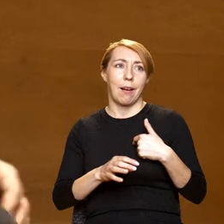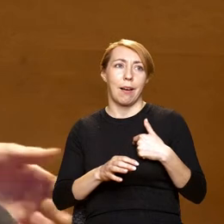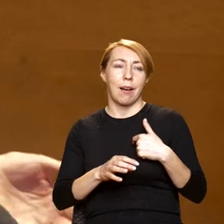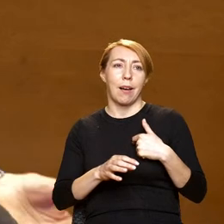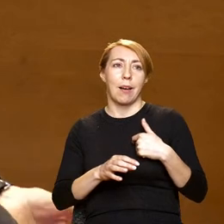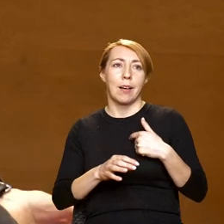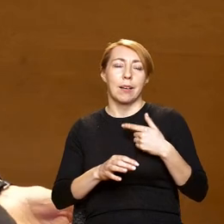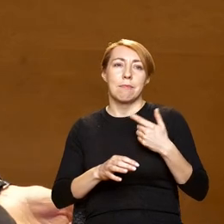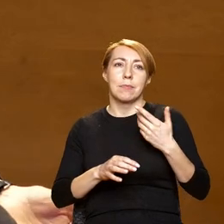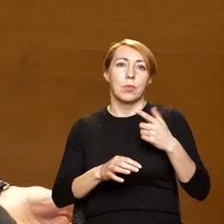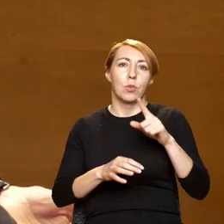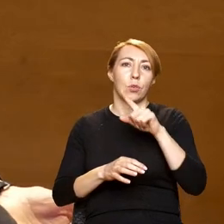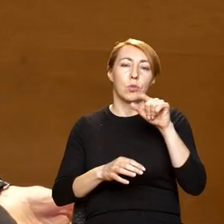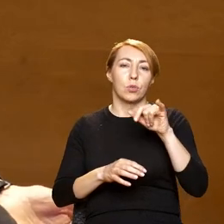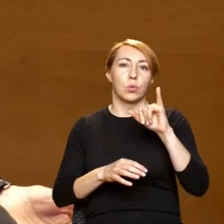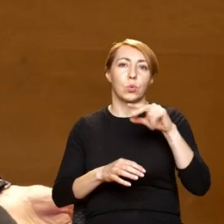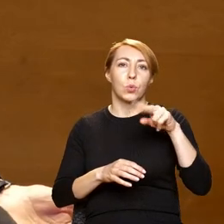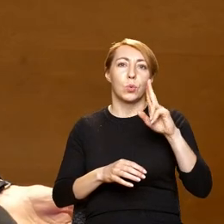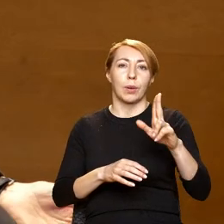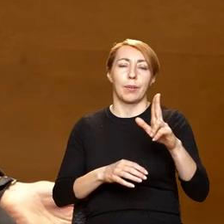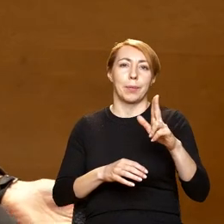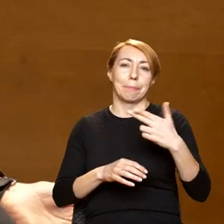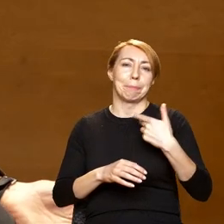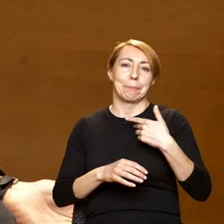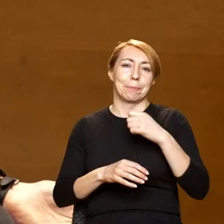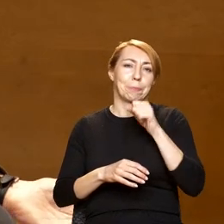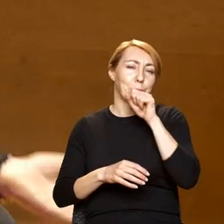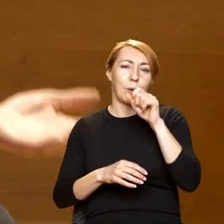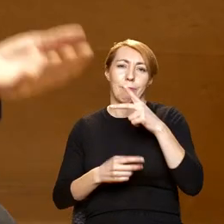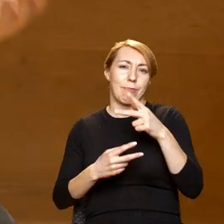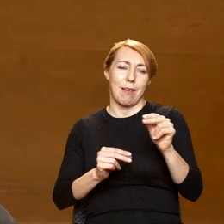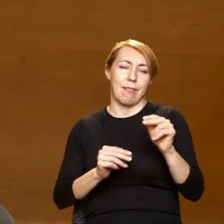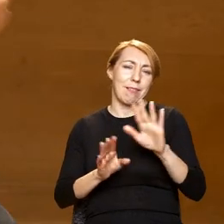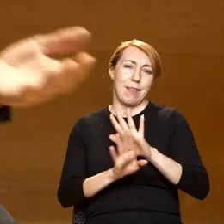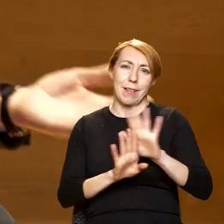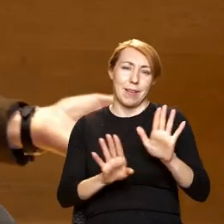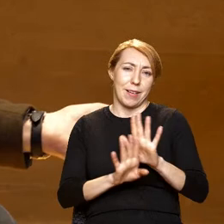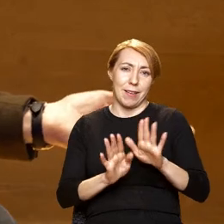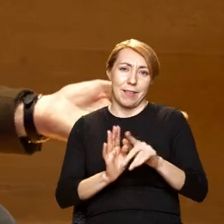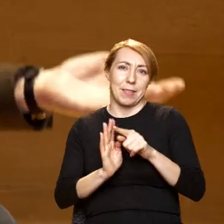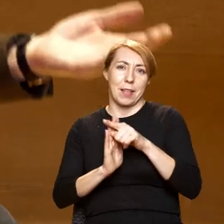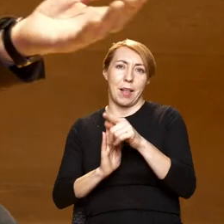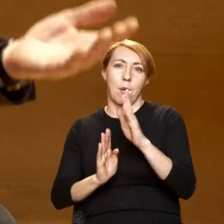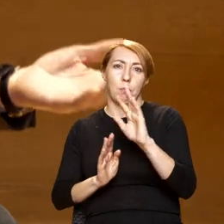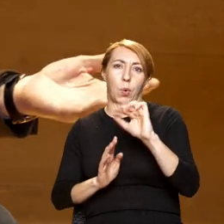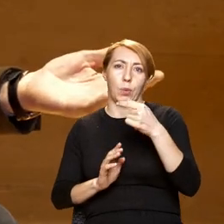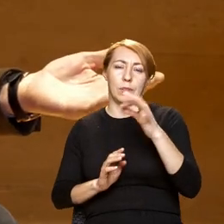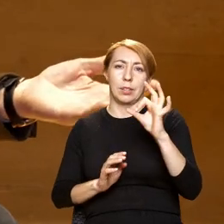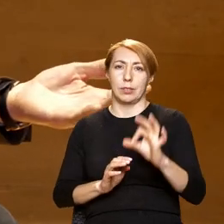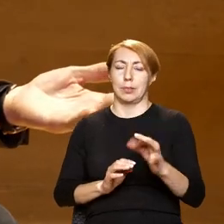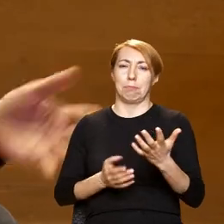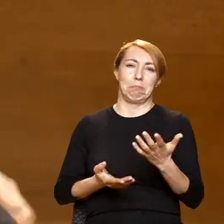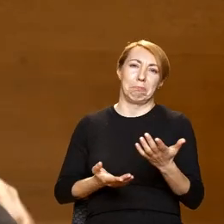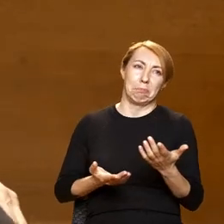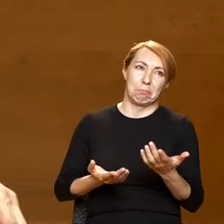Ziuka, dla mnie ten Ziuk nie za bardzo tam dobry wobec Bronisia, no i co.